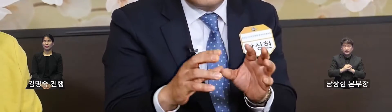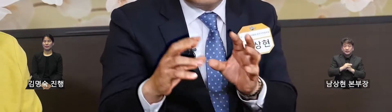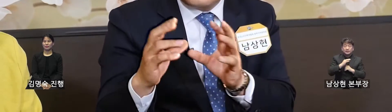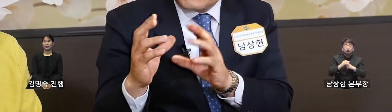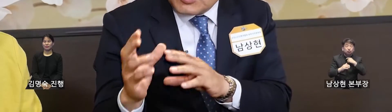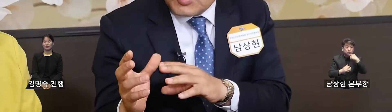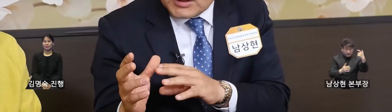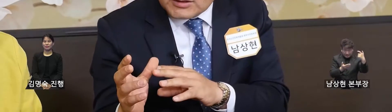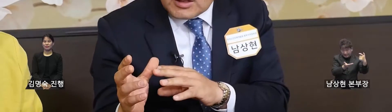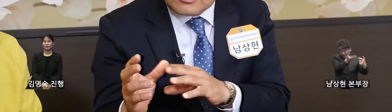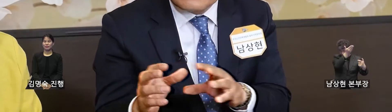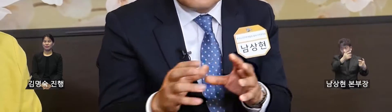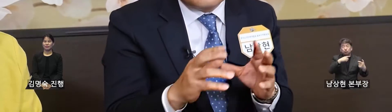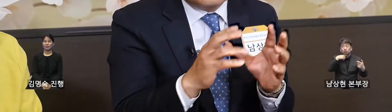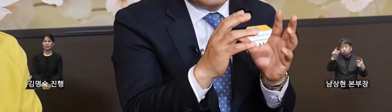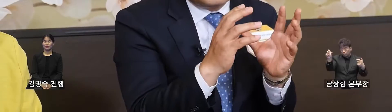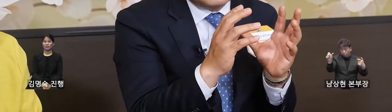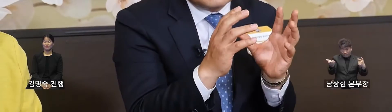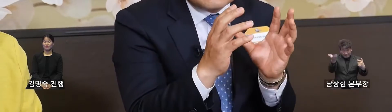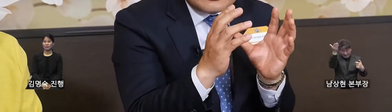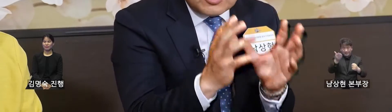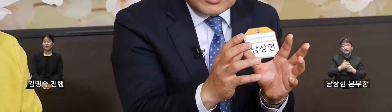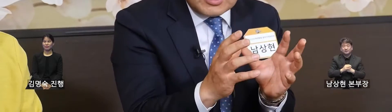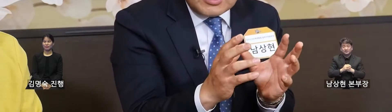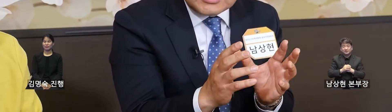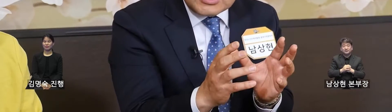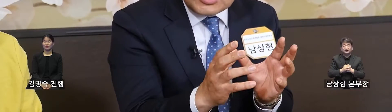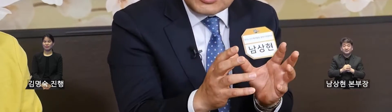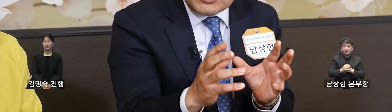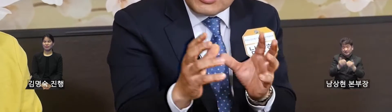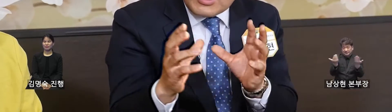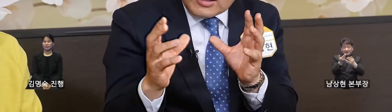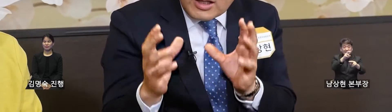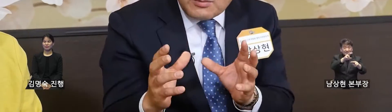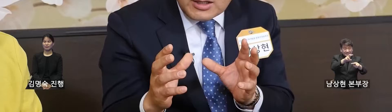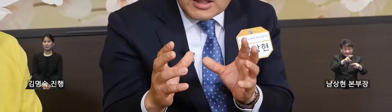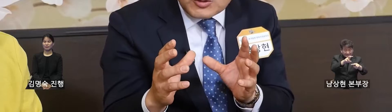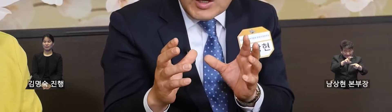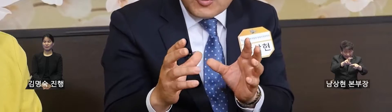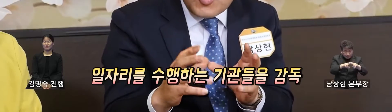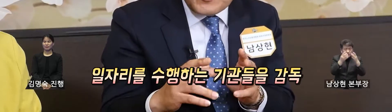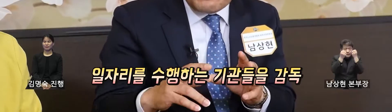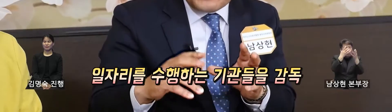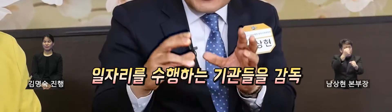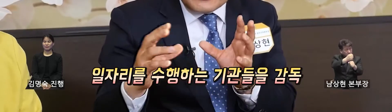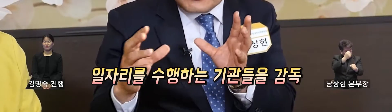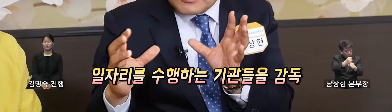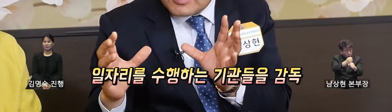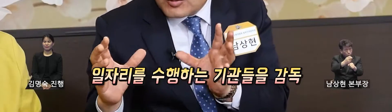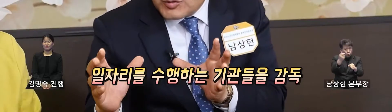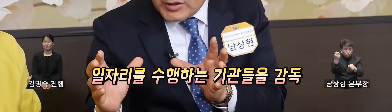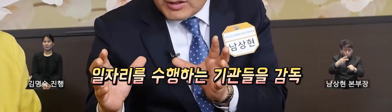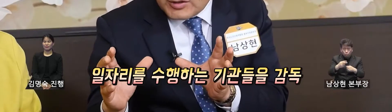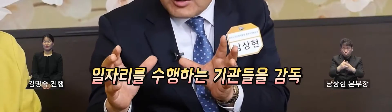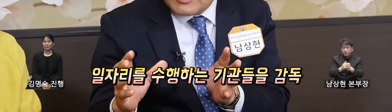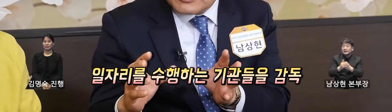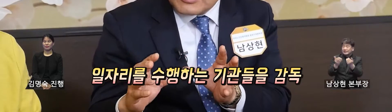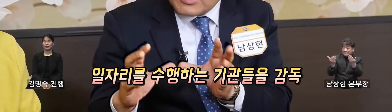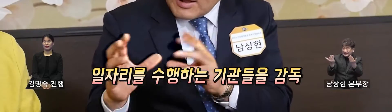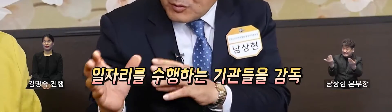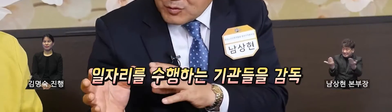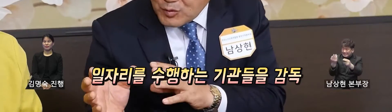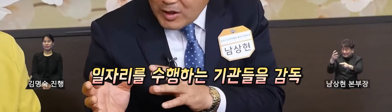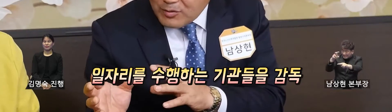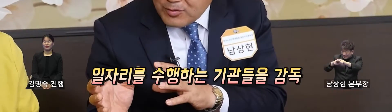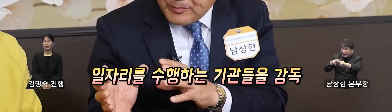60세 이상 또 65세 이상 또 이제 그렇게 일자리들을 개발하기도 하고 일자리를 수행하는